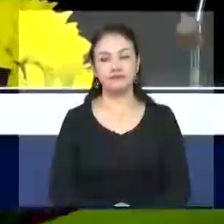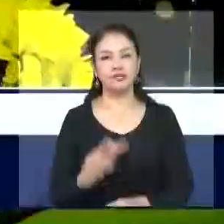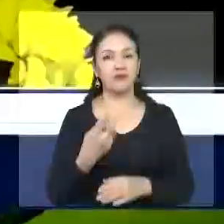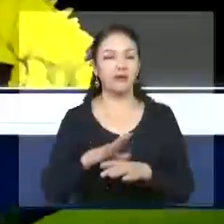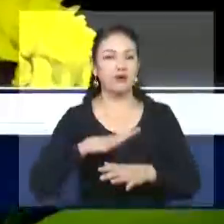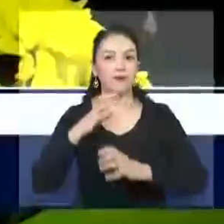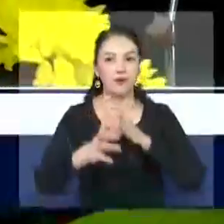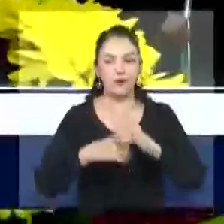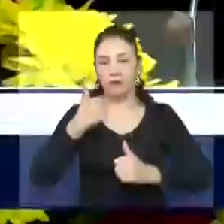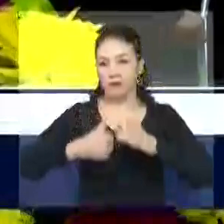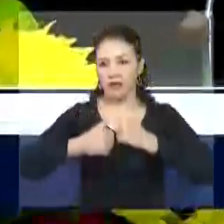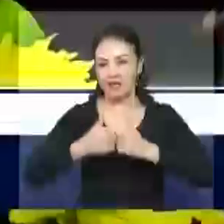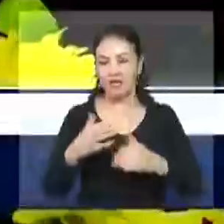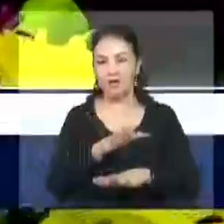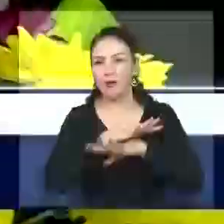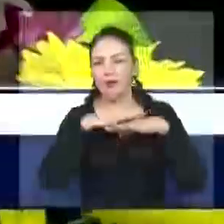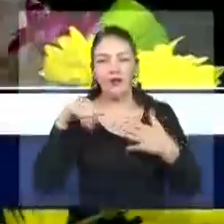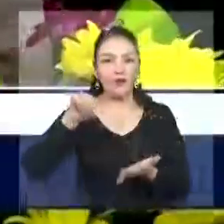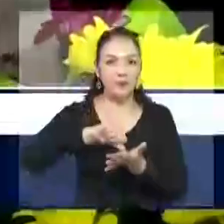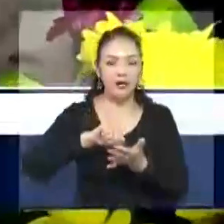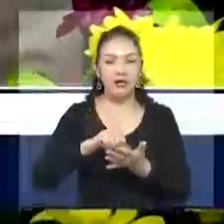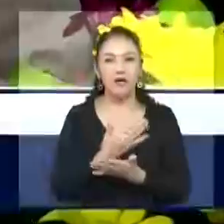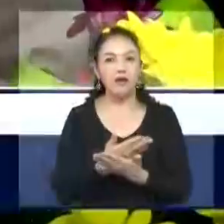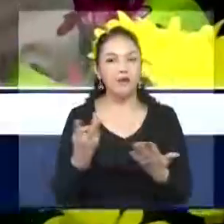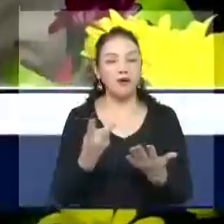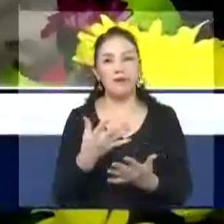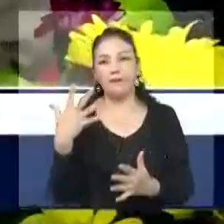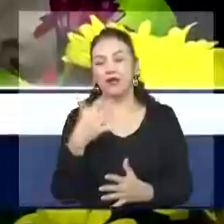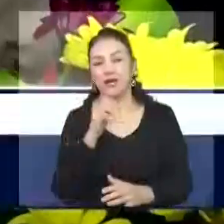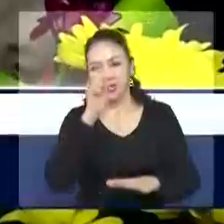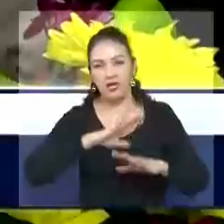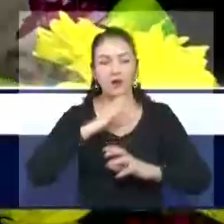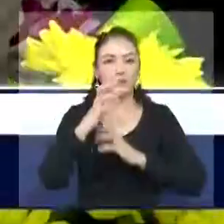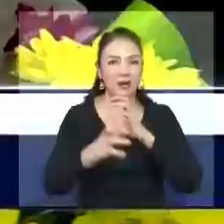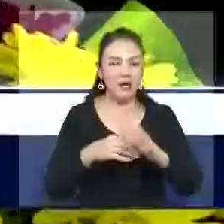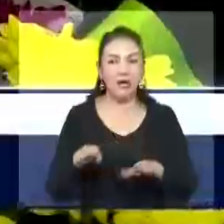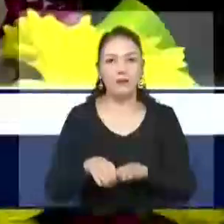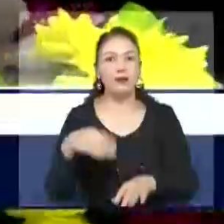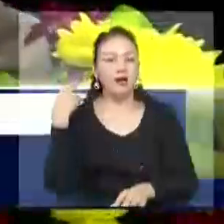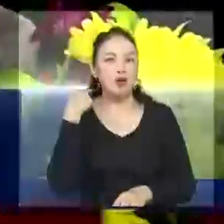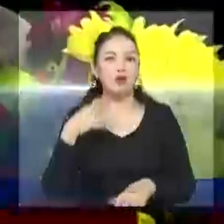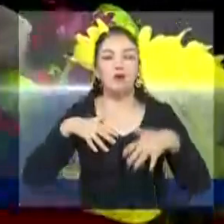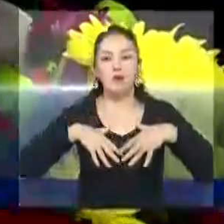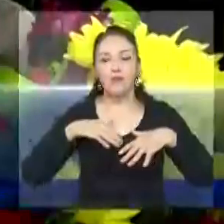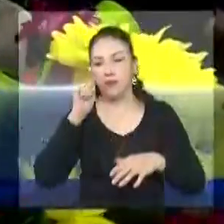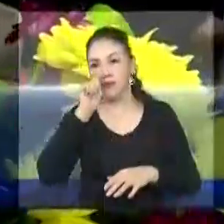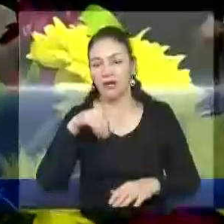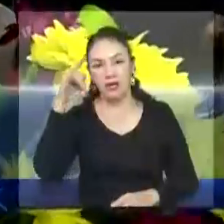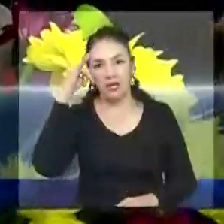Это был международный конкурс со множеством участников. Они представляли 5 стран мира, в том числе Америку, Грузию,